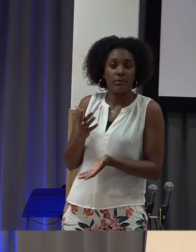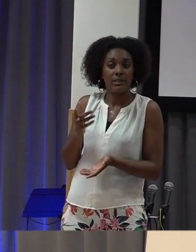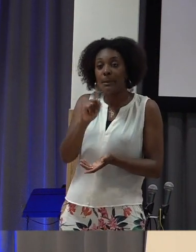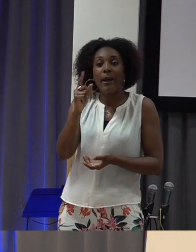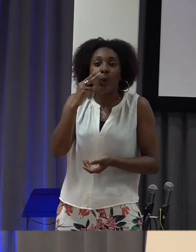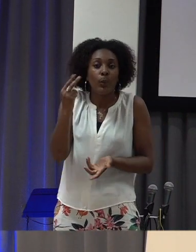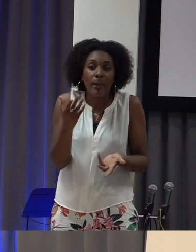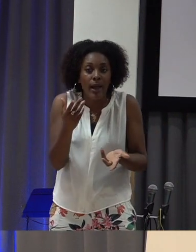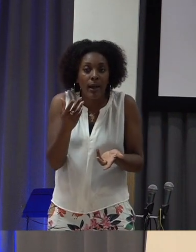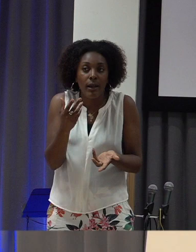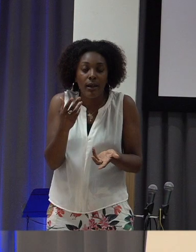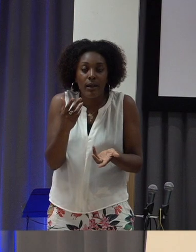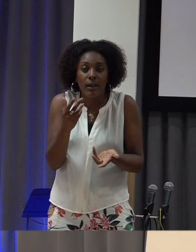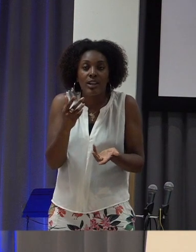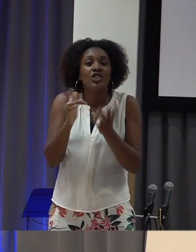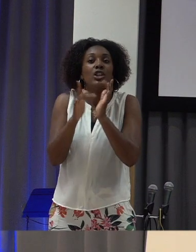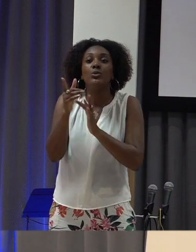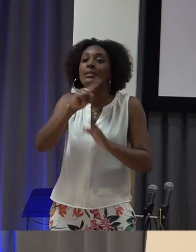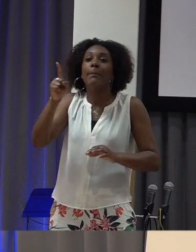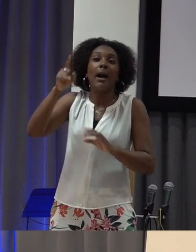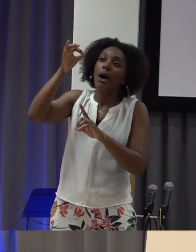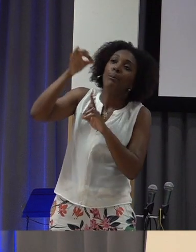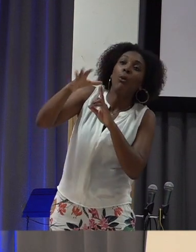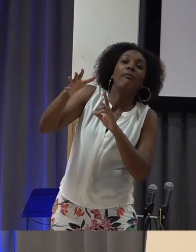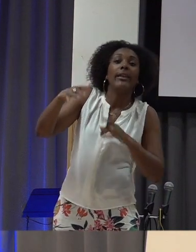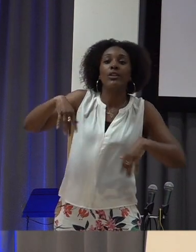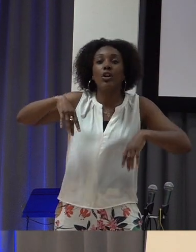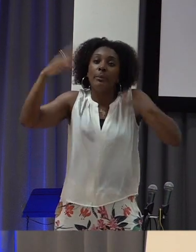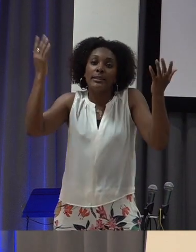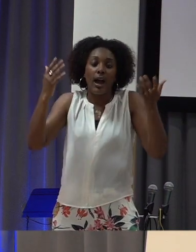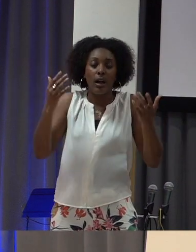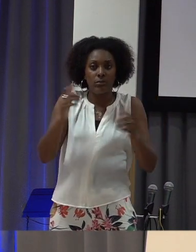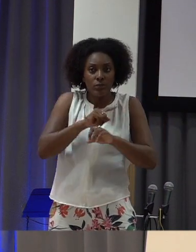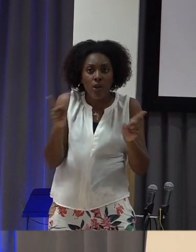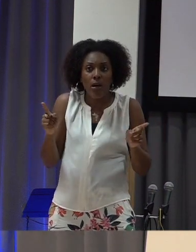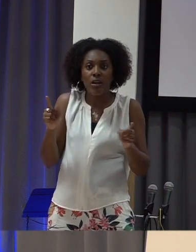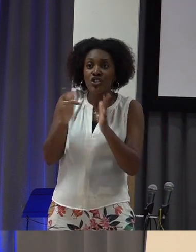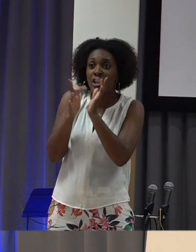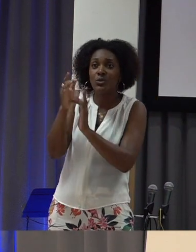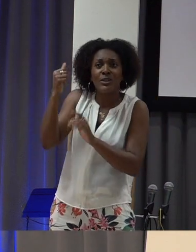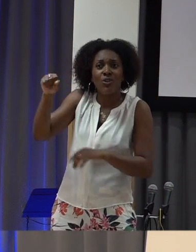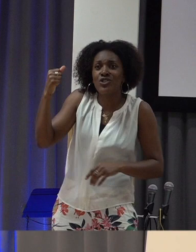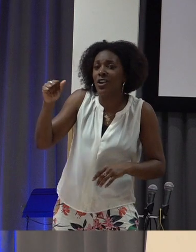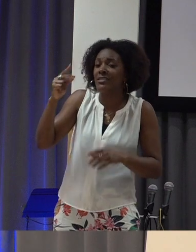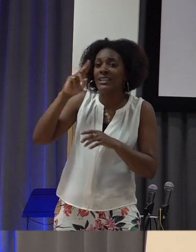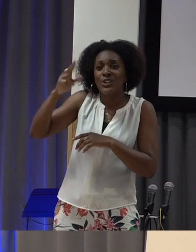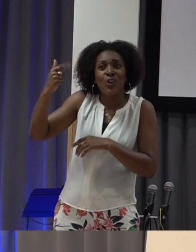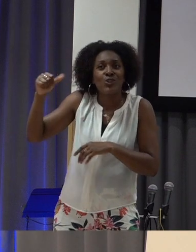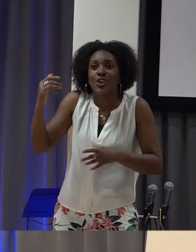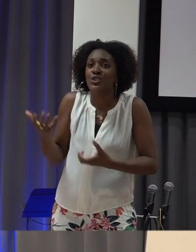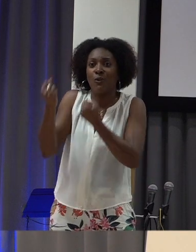hommes. Jésus n'est pas un prophète parmi tant d'autres. Il est le seul Seigneur et le seul